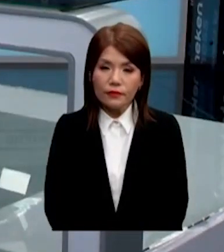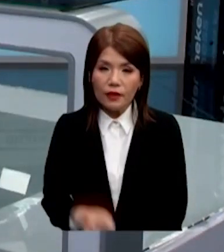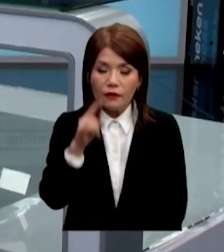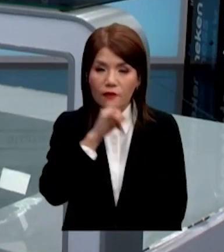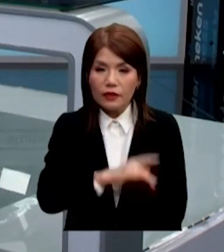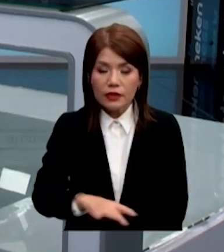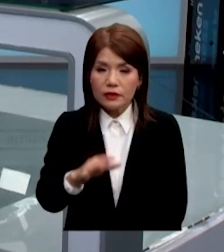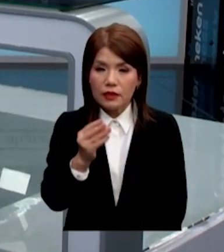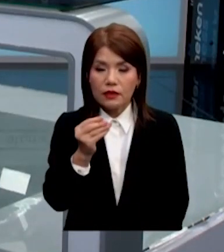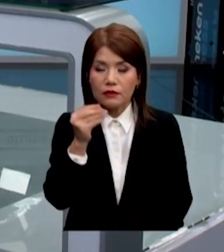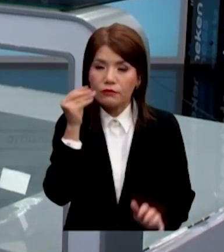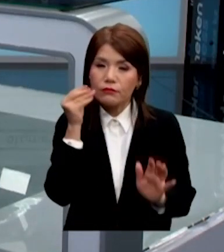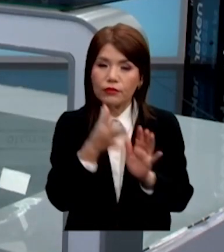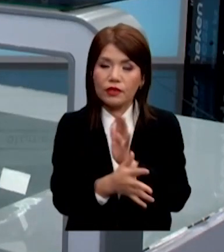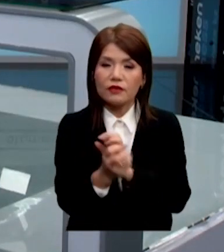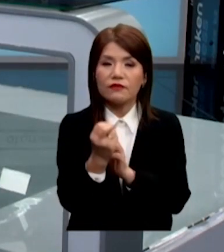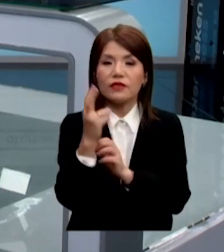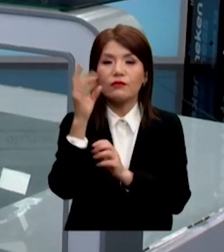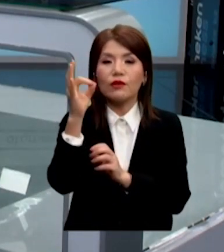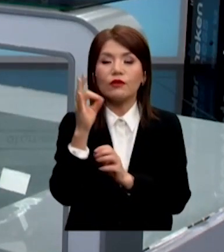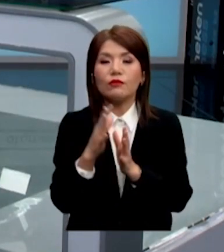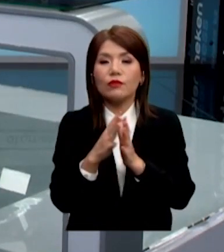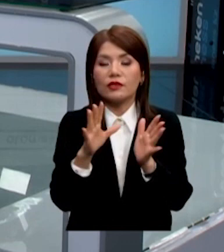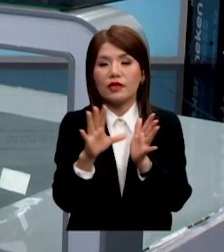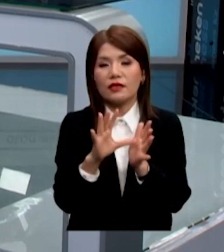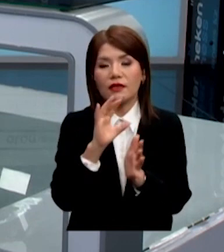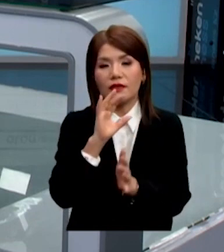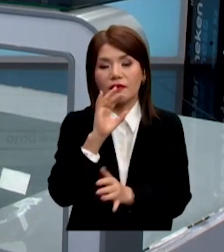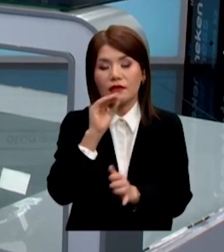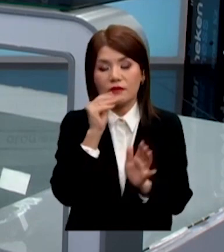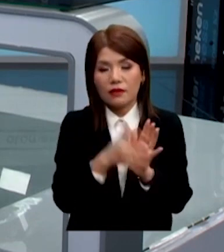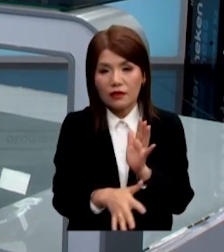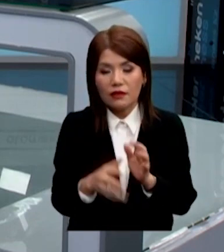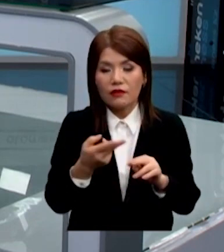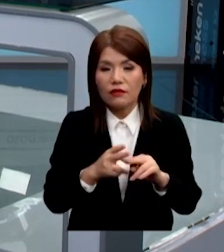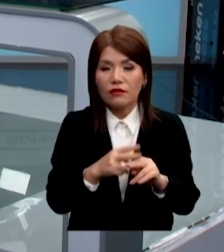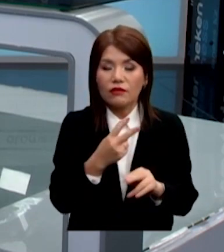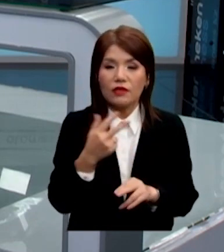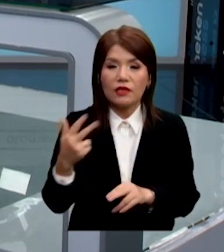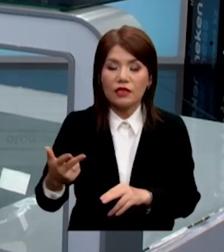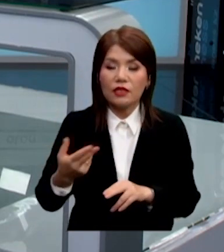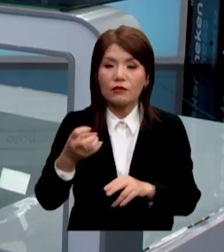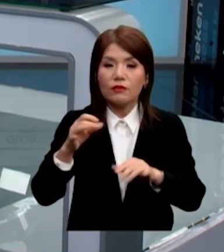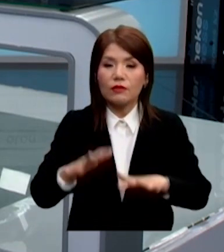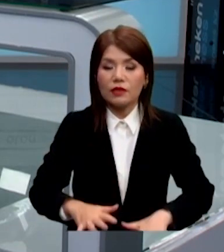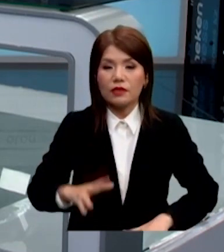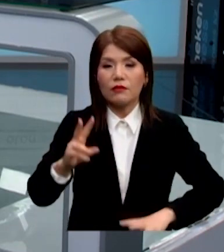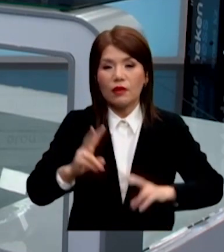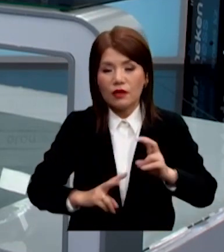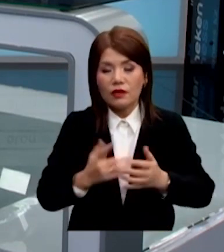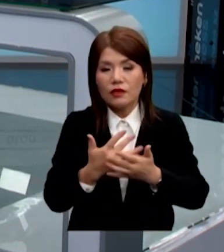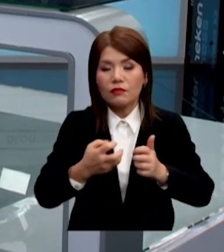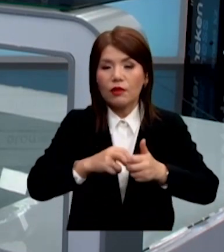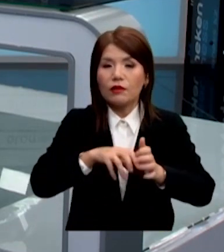Казахстане стали тратить на 12% больше электроэнергии. 2/3 потребления приходится на жилищный сектор и промышленность. Решить